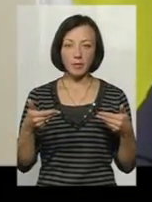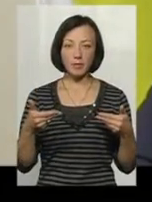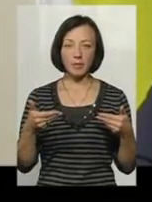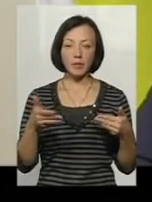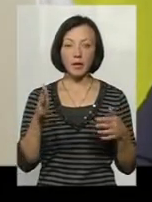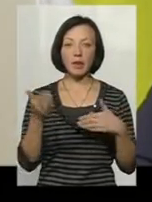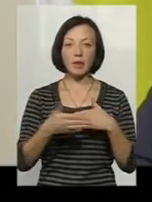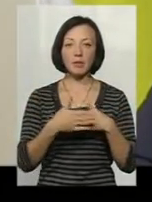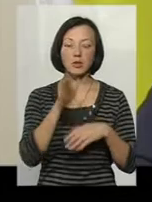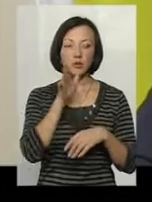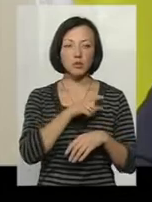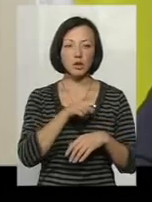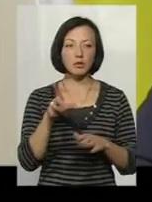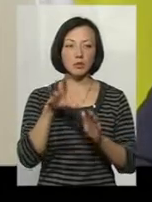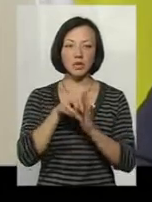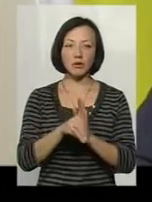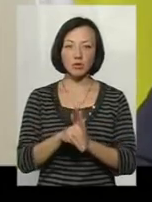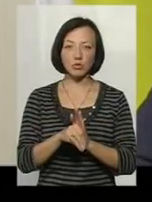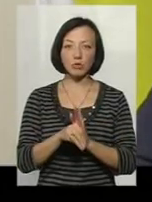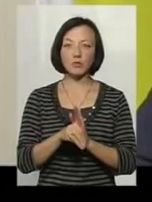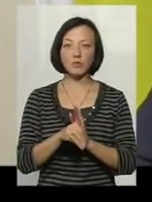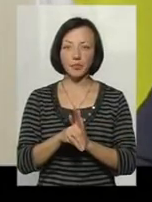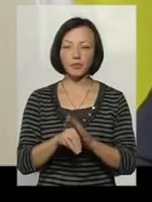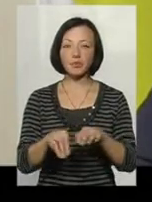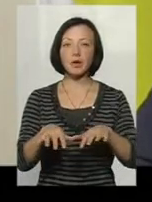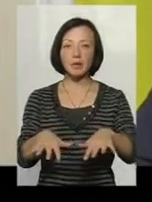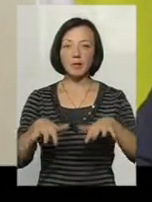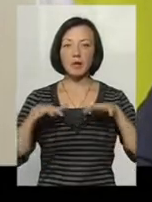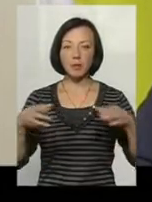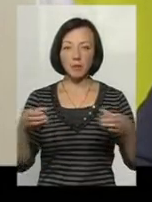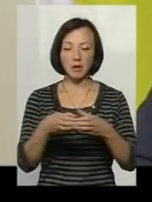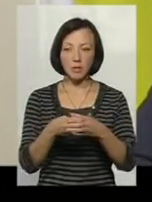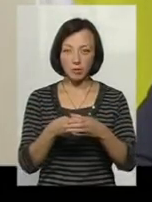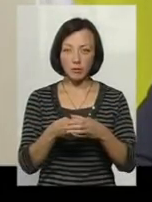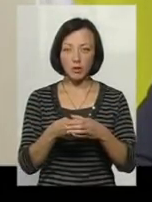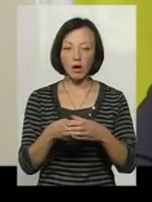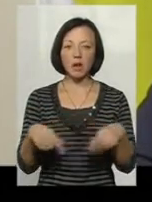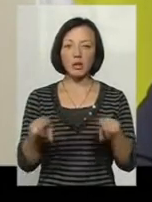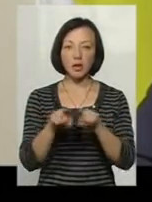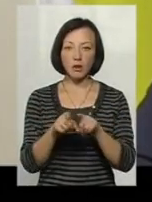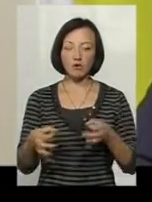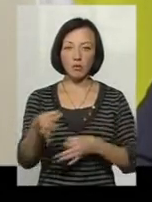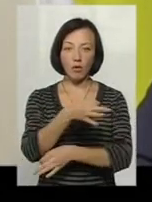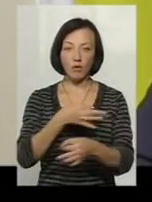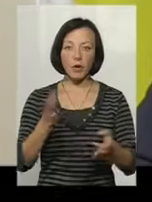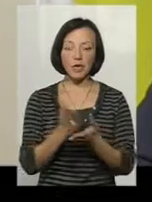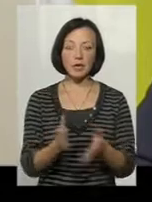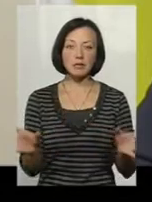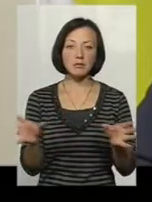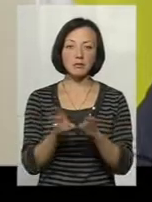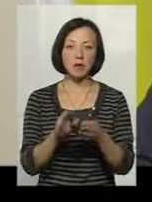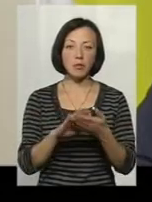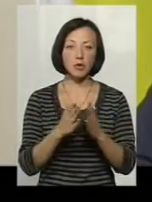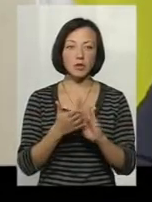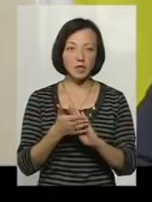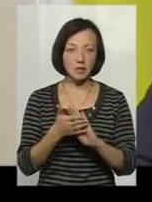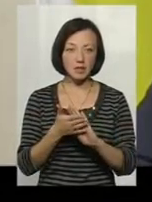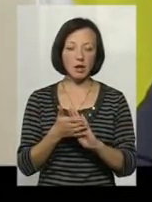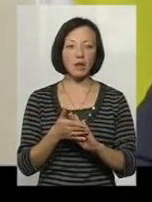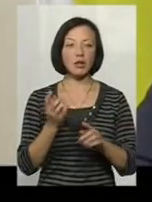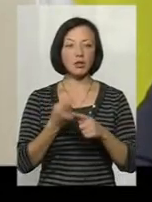найближчим часом внесемо в парламент з парламентським комітетом профільним. Ми його також проговорювали, є спільна абсолютна позиція.